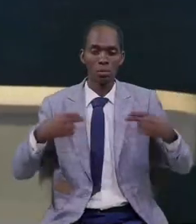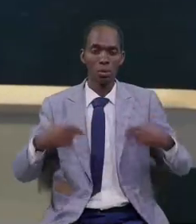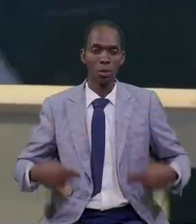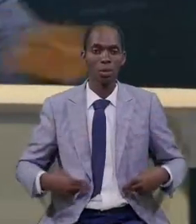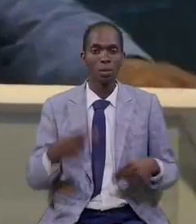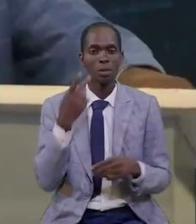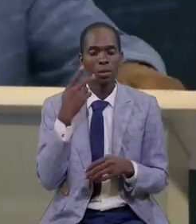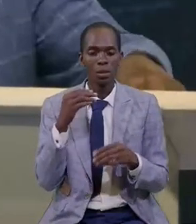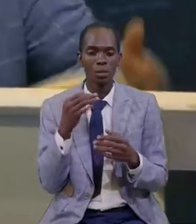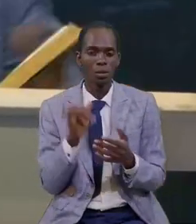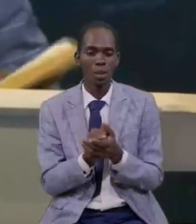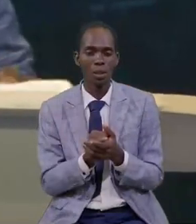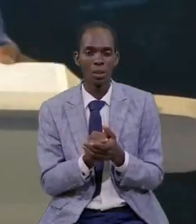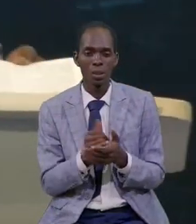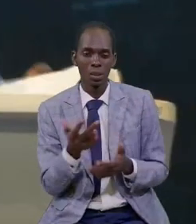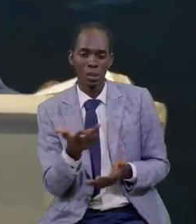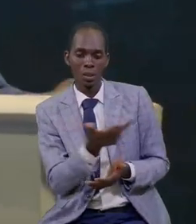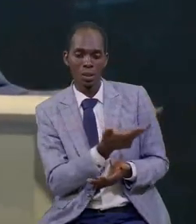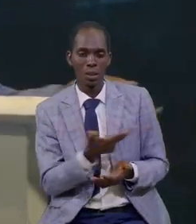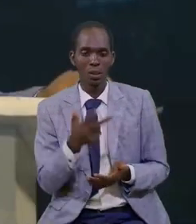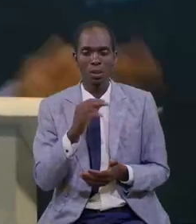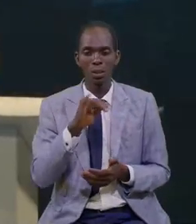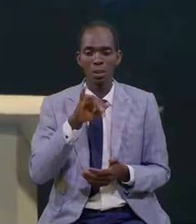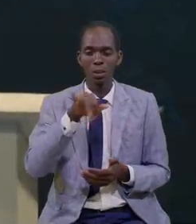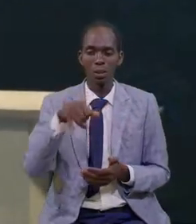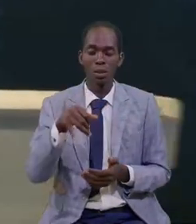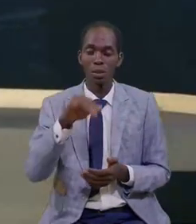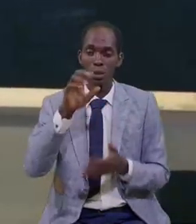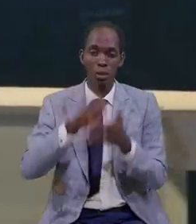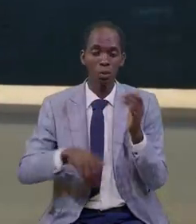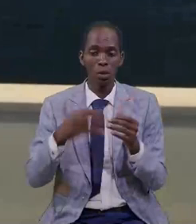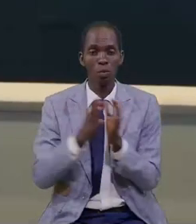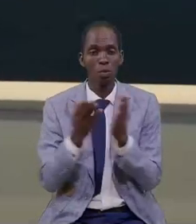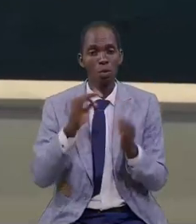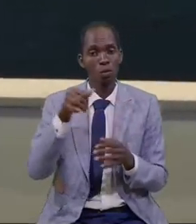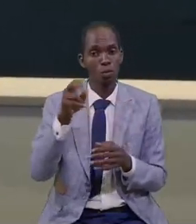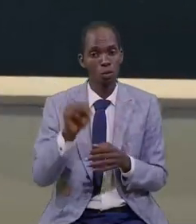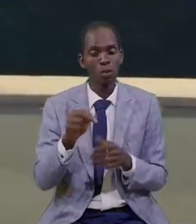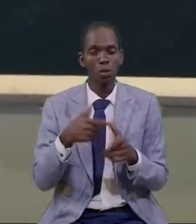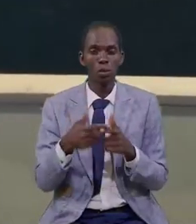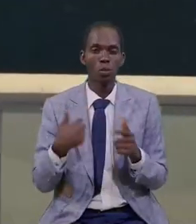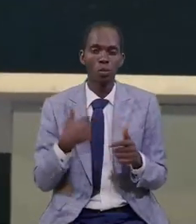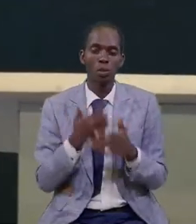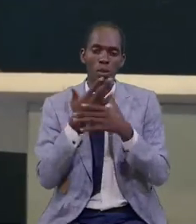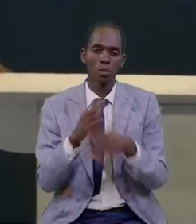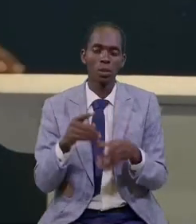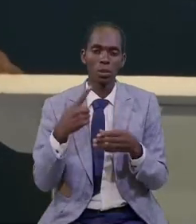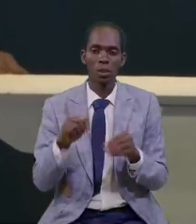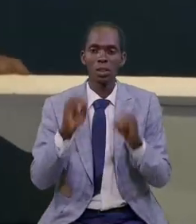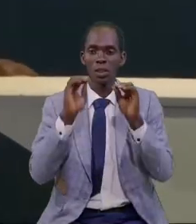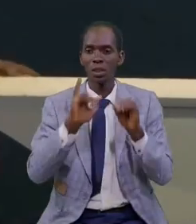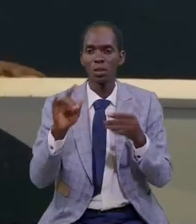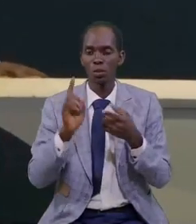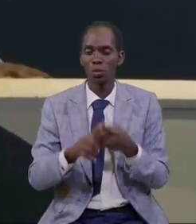considérant ces trois chapitres ce soir nous divisons le message en trois parties premièrement la